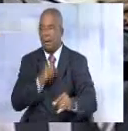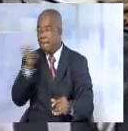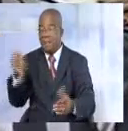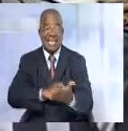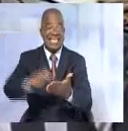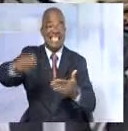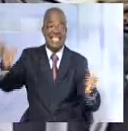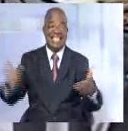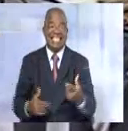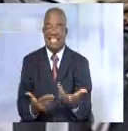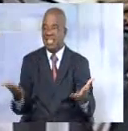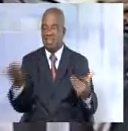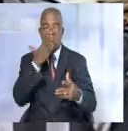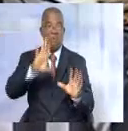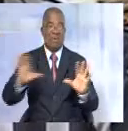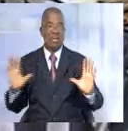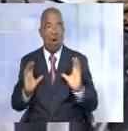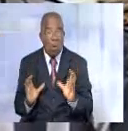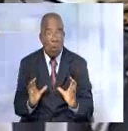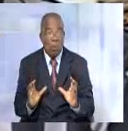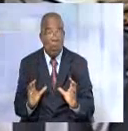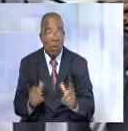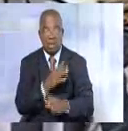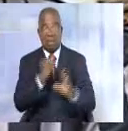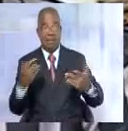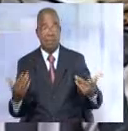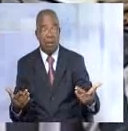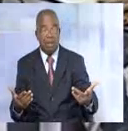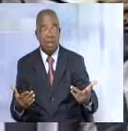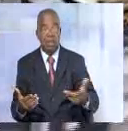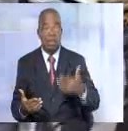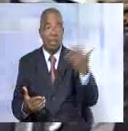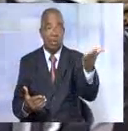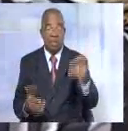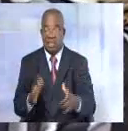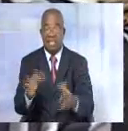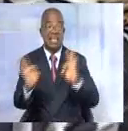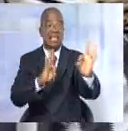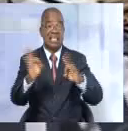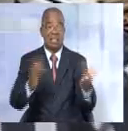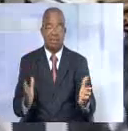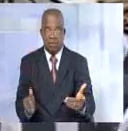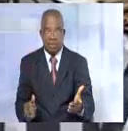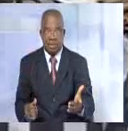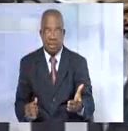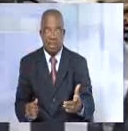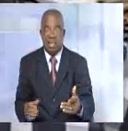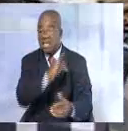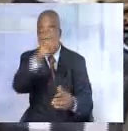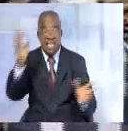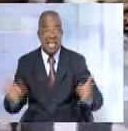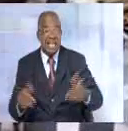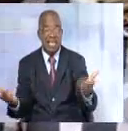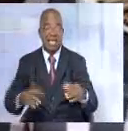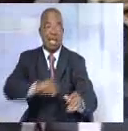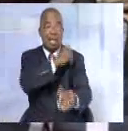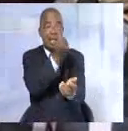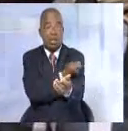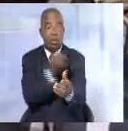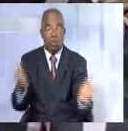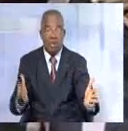journalistes ou les médias, mais on ne parle pas assez des responsables, des prédateurs, des bourreaux de ces journalistes. Je pense qu'il est temps maintenant de pouvoir